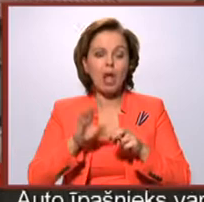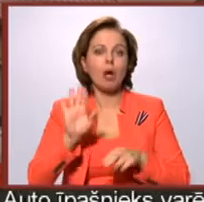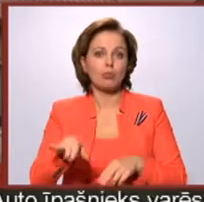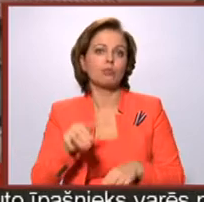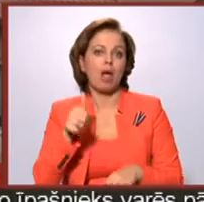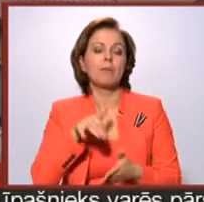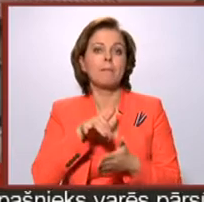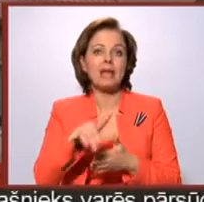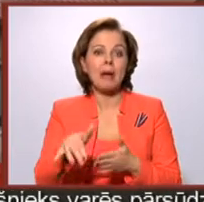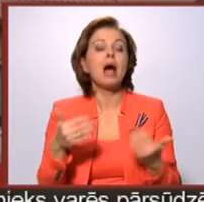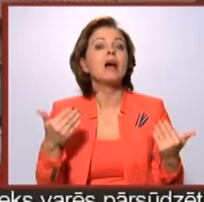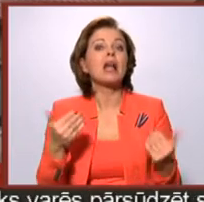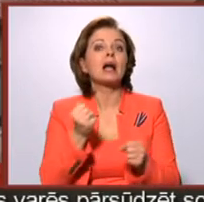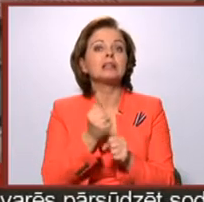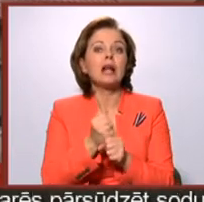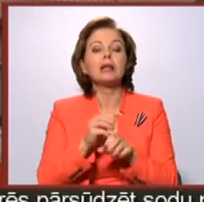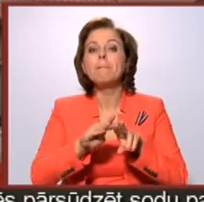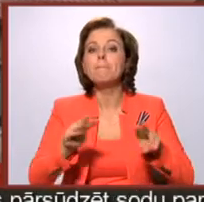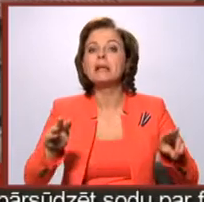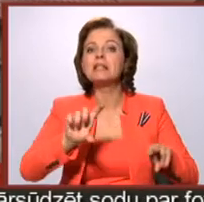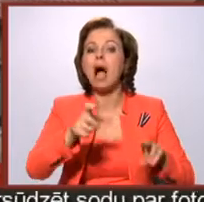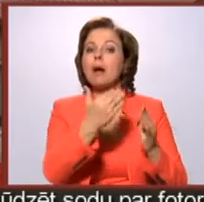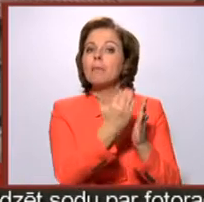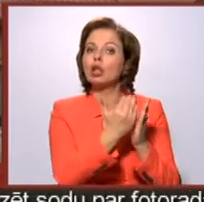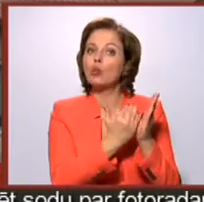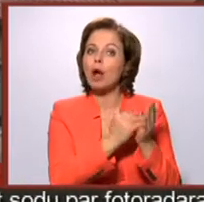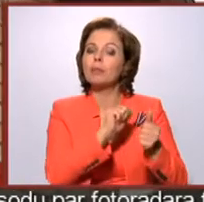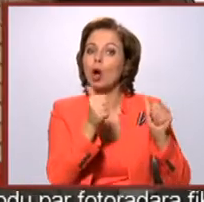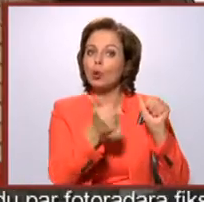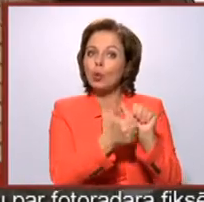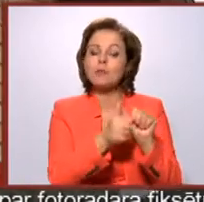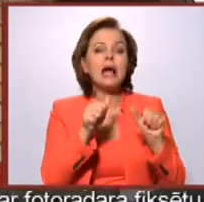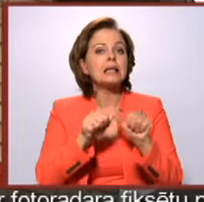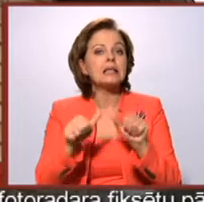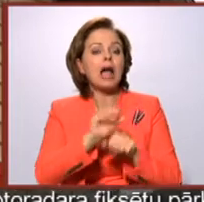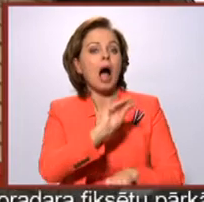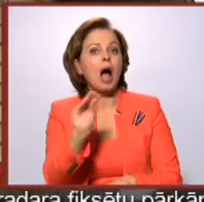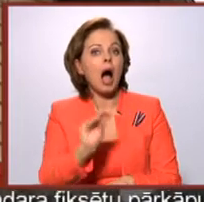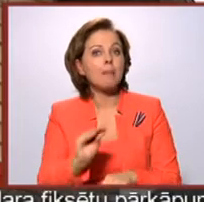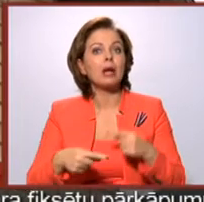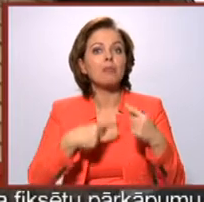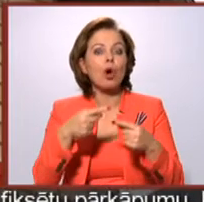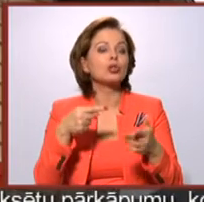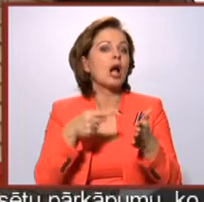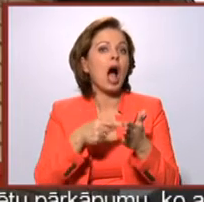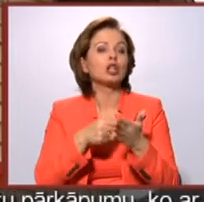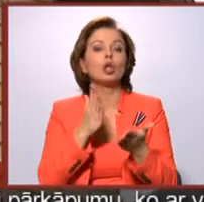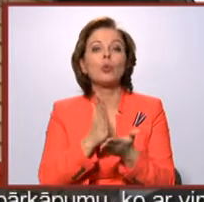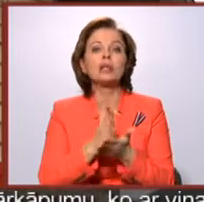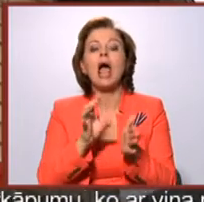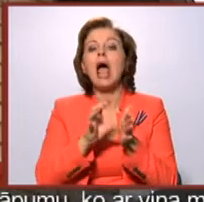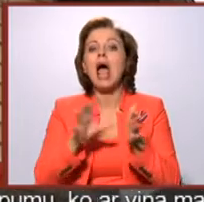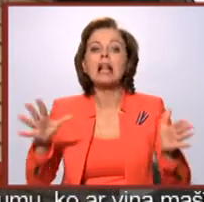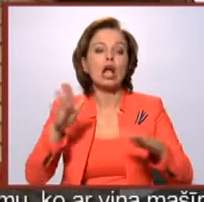pieejamību. Šobrīd arī tiek strādāts pie ministra kabineta noteikumu grozījumiem, kas detalizēti aprakstīs procesu, kādā notiks elektroenerģijas tirgus